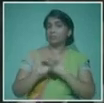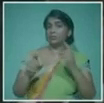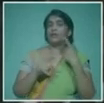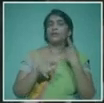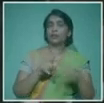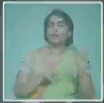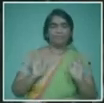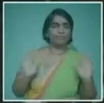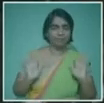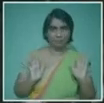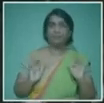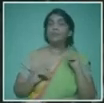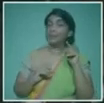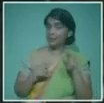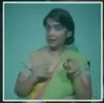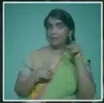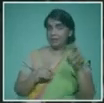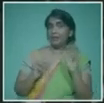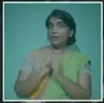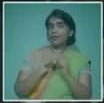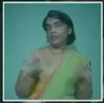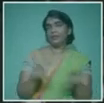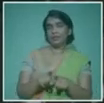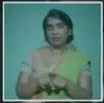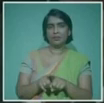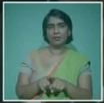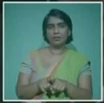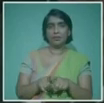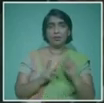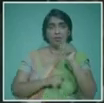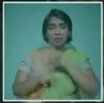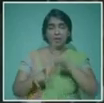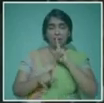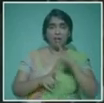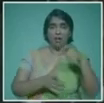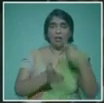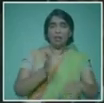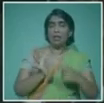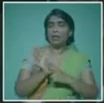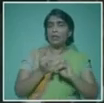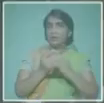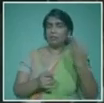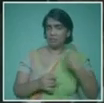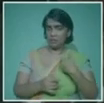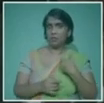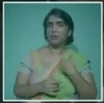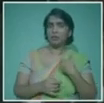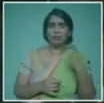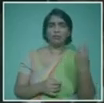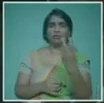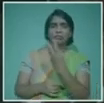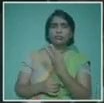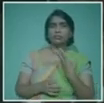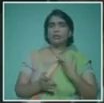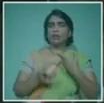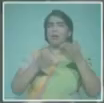පමණයි. මම කනගාටු වෙනවා. මේ රට ඉස්සරහා එකක්, අපි ඉස්සරහා සභාව එකක් අත්සන් කරන්න ගියාම නිමල් සිපාලයතුමතා ඉන්න මමයි. අපි කීප දෙනෙක්